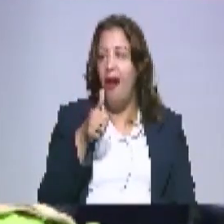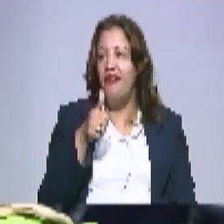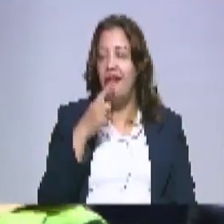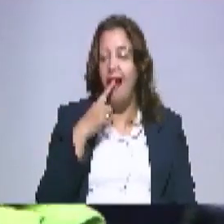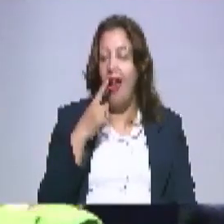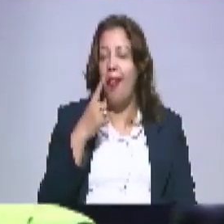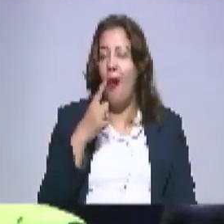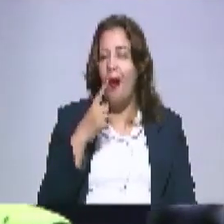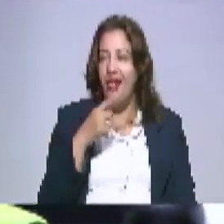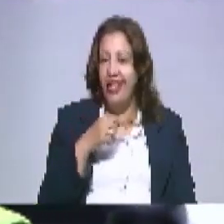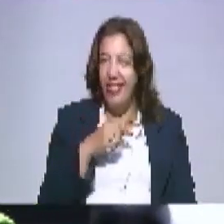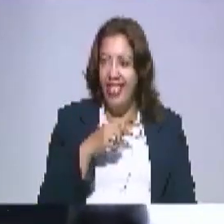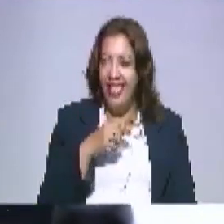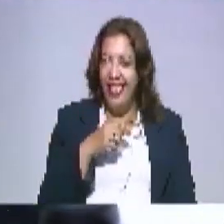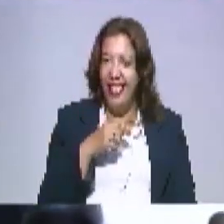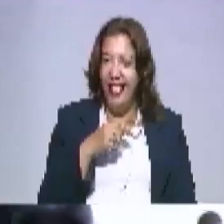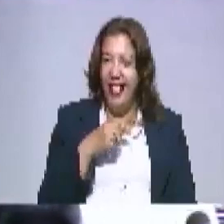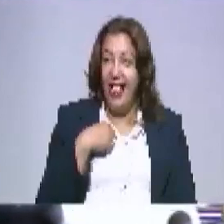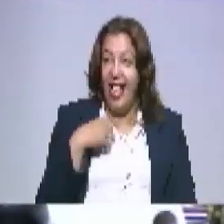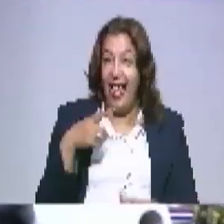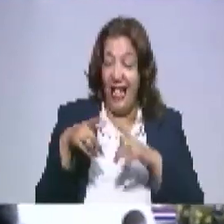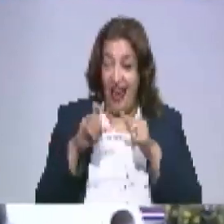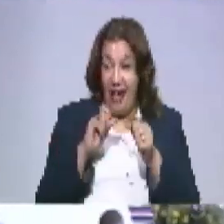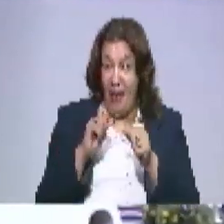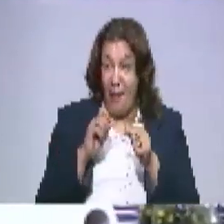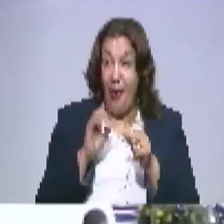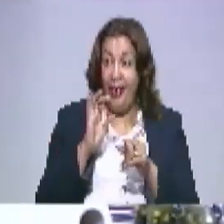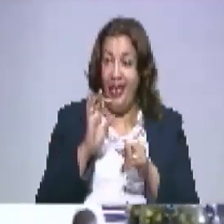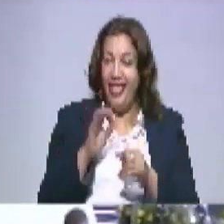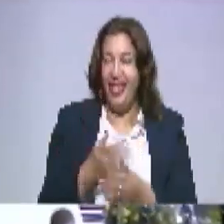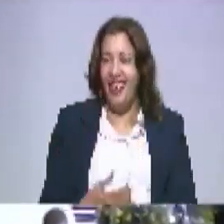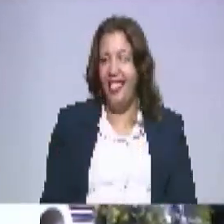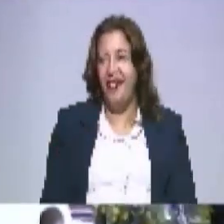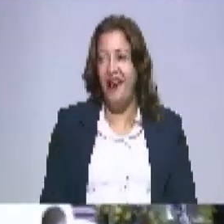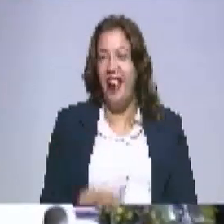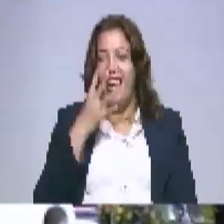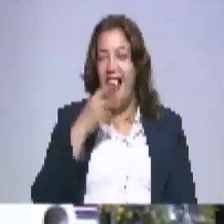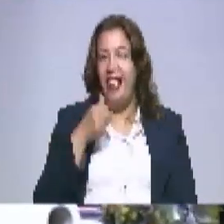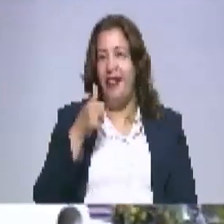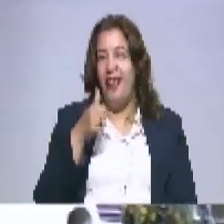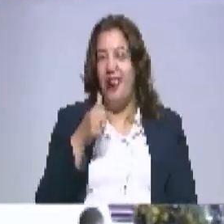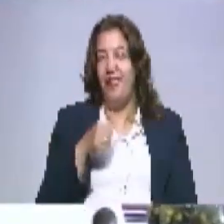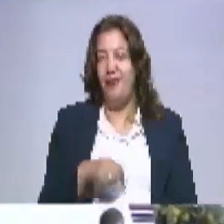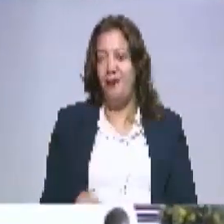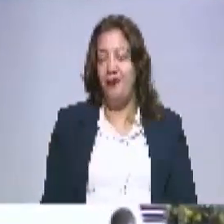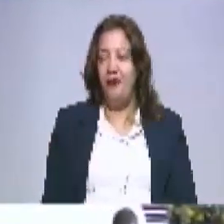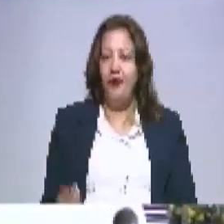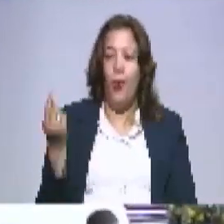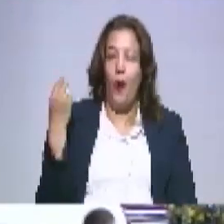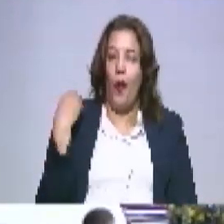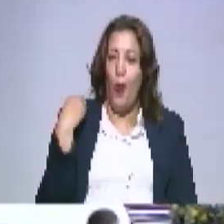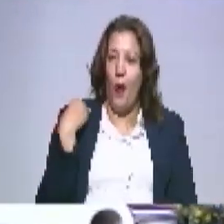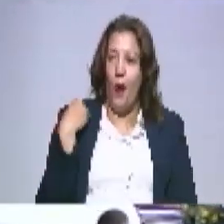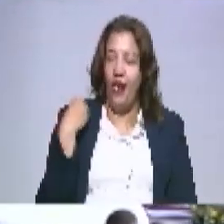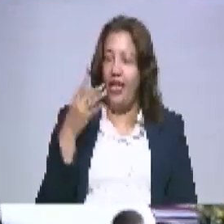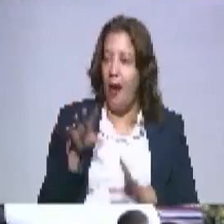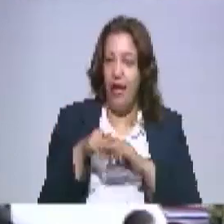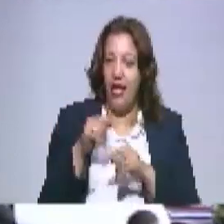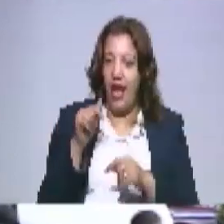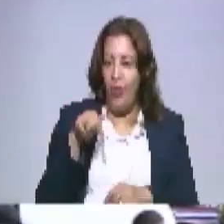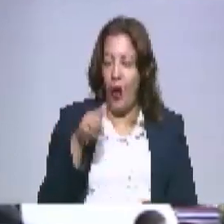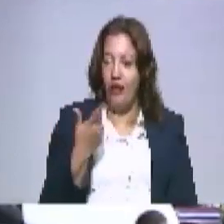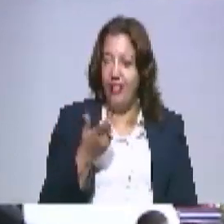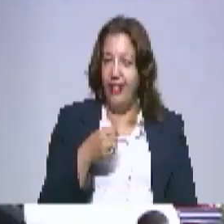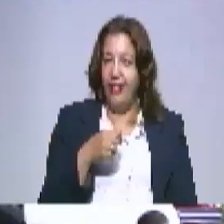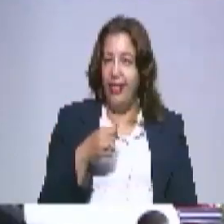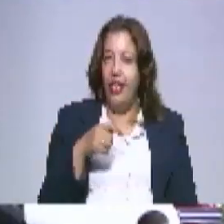الله النهارده عملنا عيش مخصوص عشان الموضوع كبير. حلو قوي يا شيف، يلا قول لنا بقى عملنا ايه النهارده.